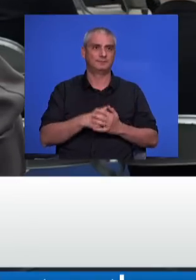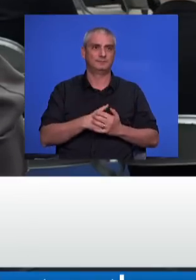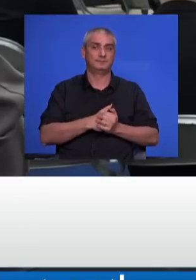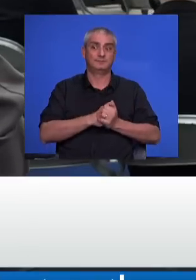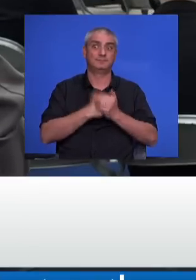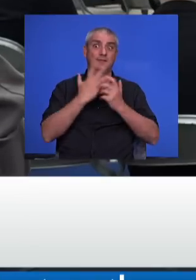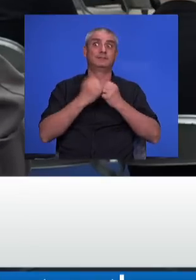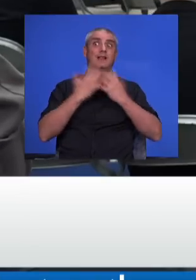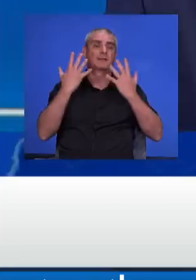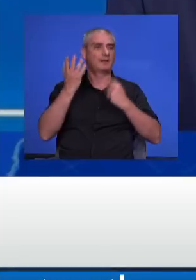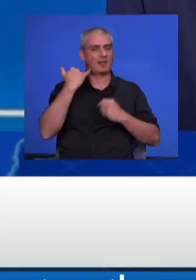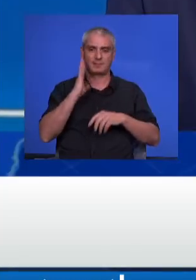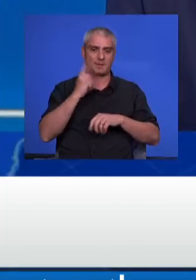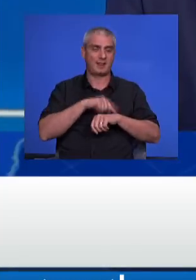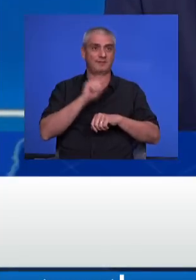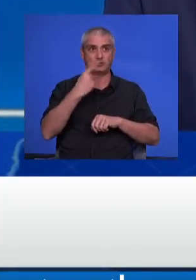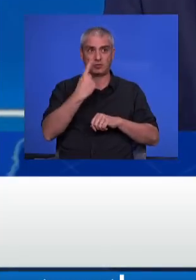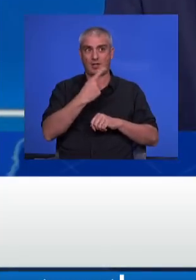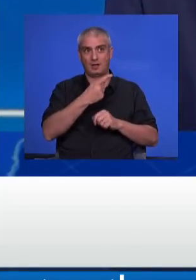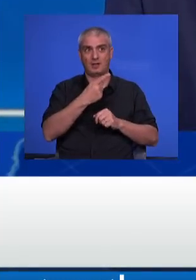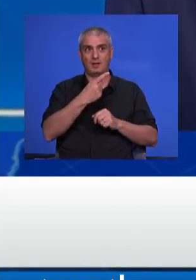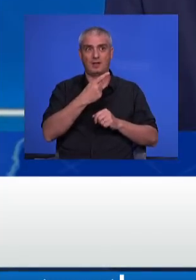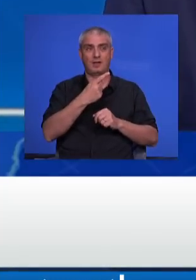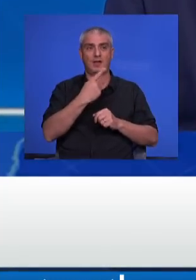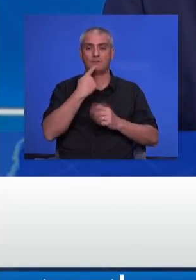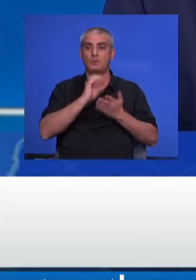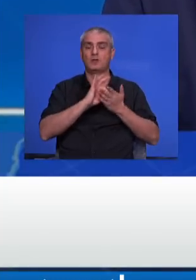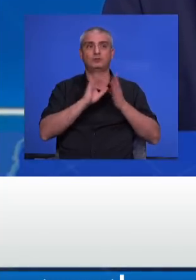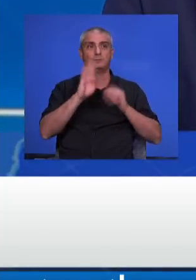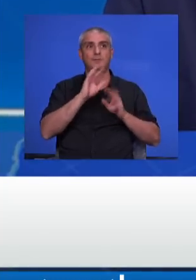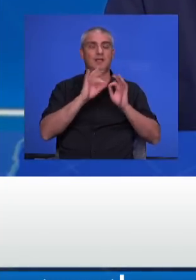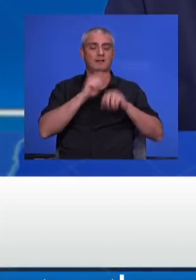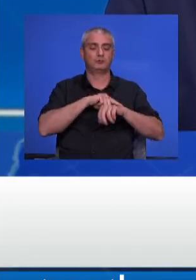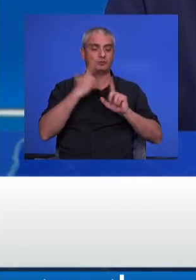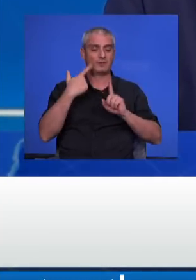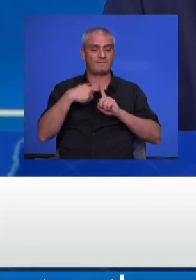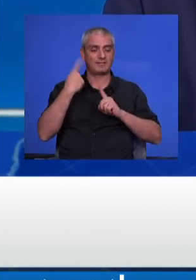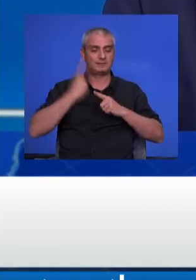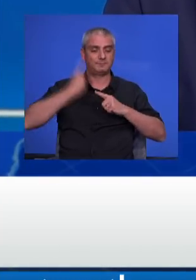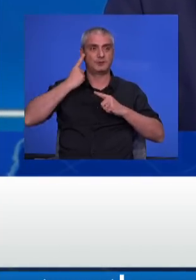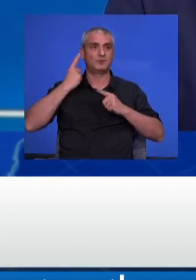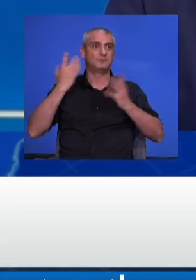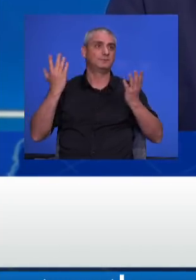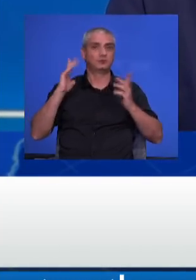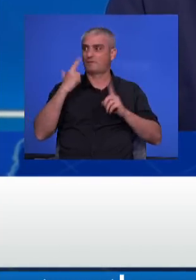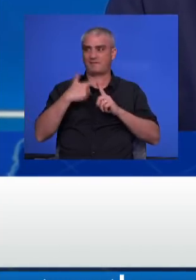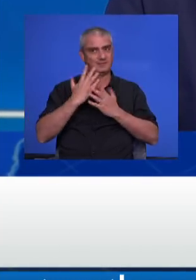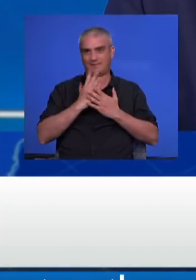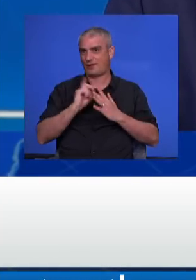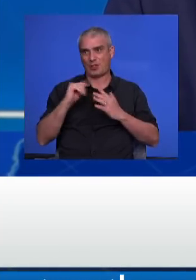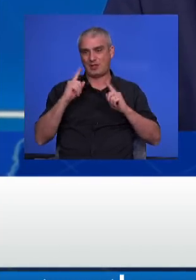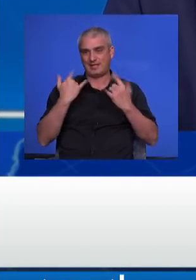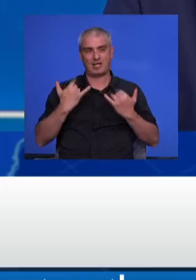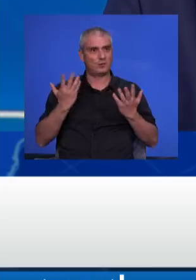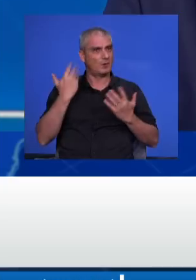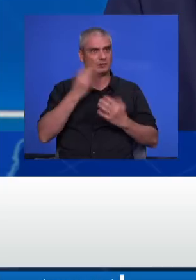דרמטי. כן, עד לפני בערך שעה עוד אמרו מלשכתו של נתניהו שזה יתחיל ב7:30 בדיוק, אז... שעה וחצי כבר לא יהיה היום. דנה, יהיו